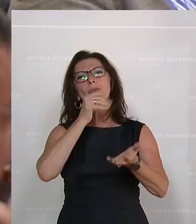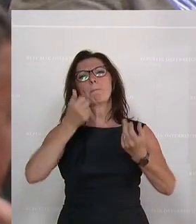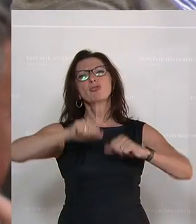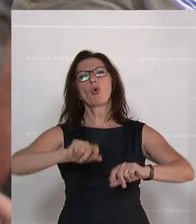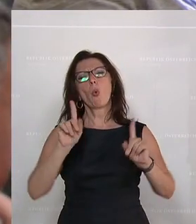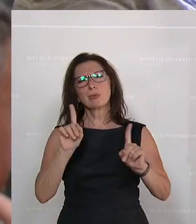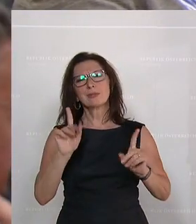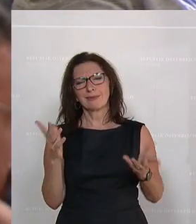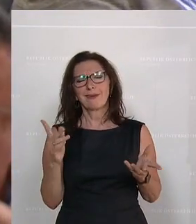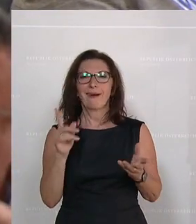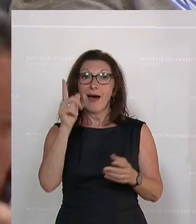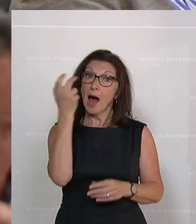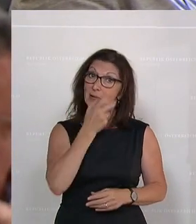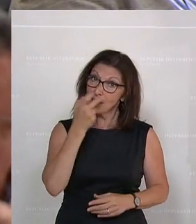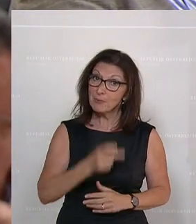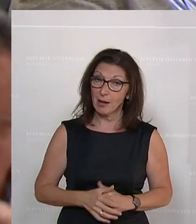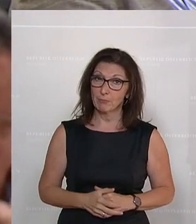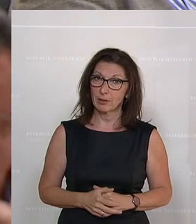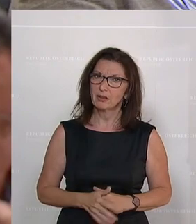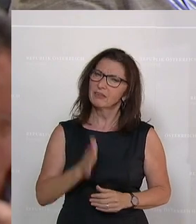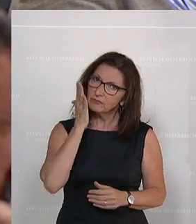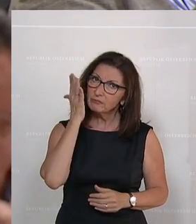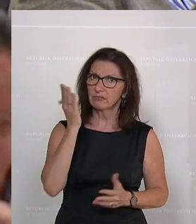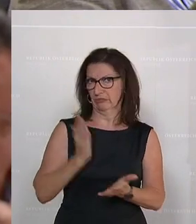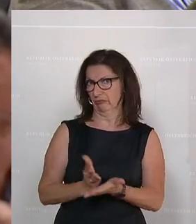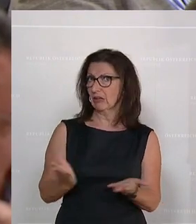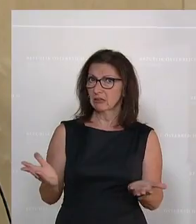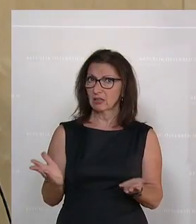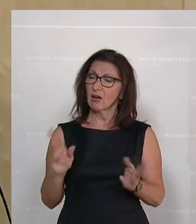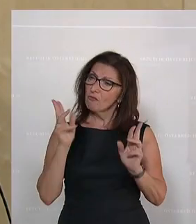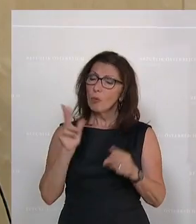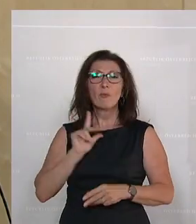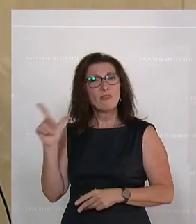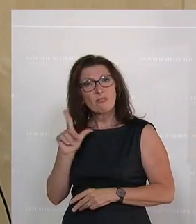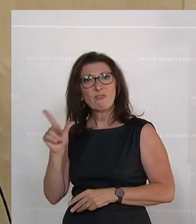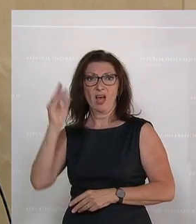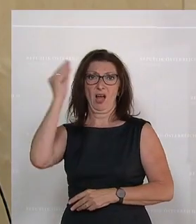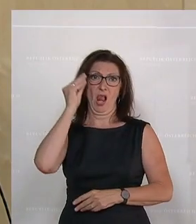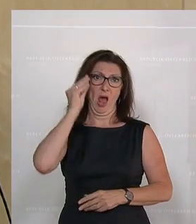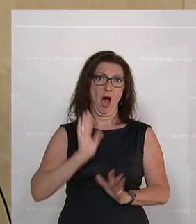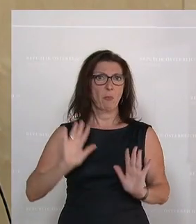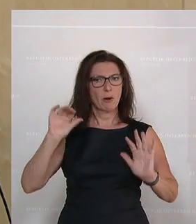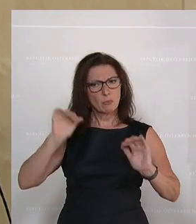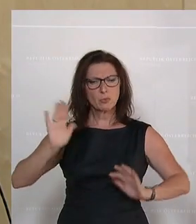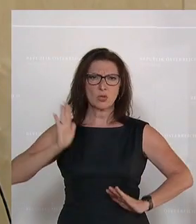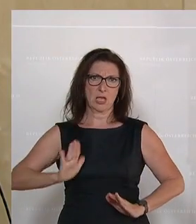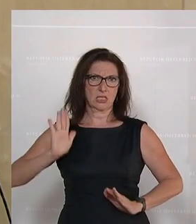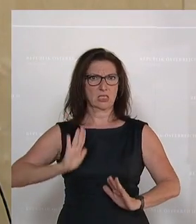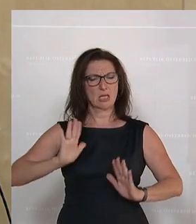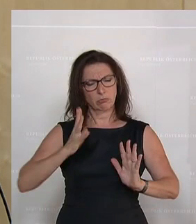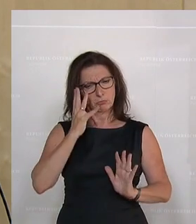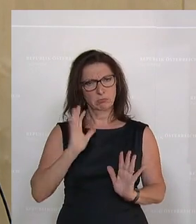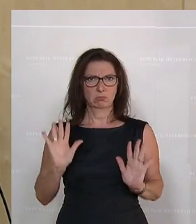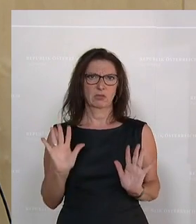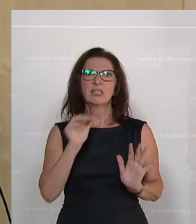wir werden dann im september so weit sein weil wir schon glauben dass man das seriös sich anschauen muss das ist nicht ganz so trivial